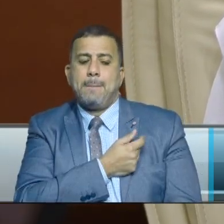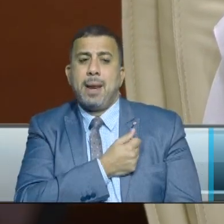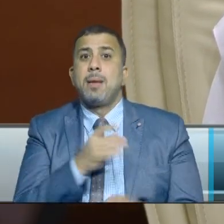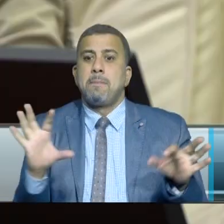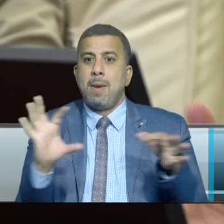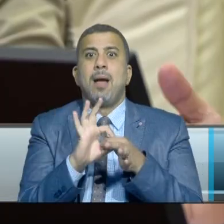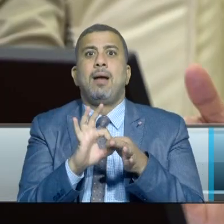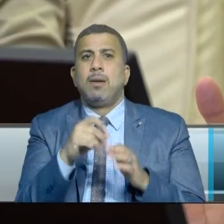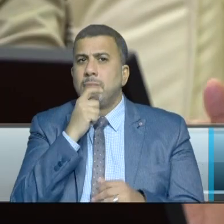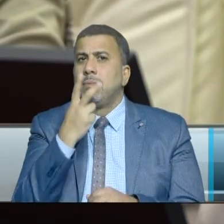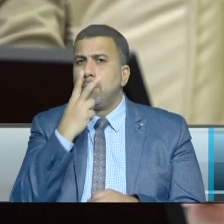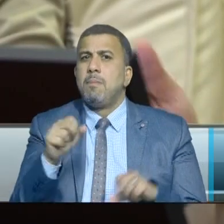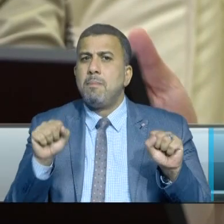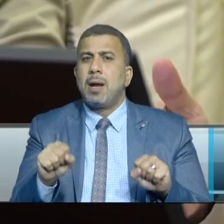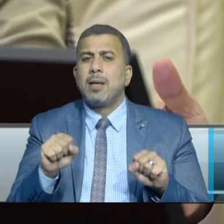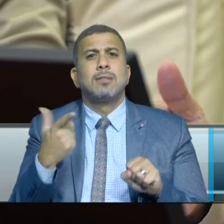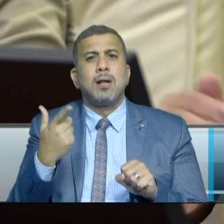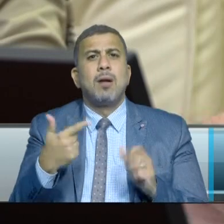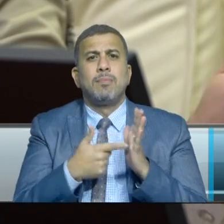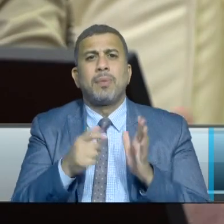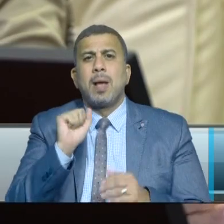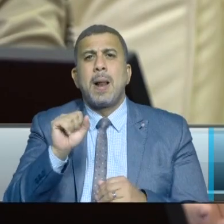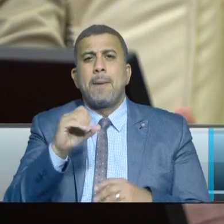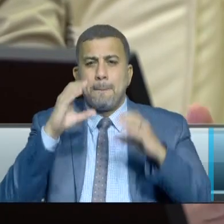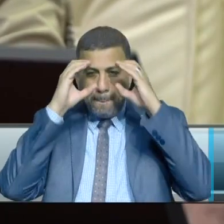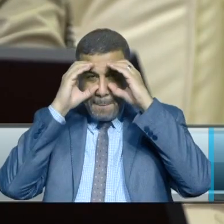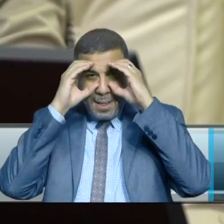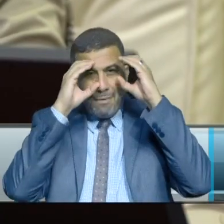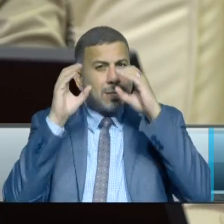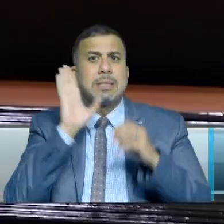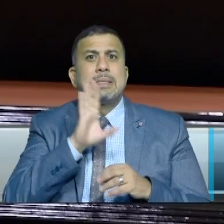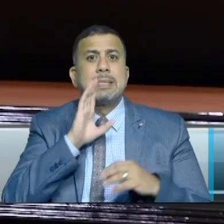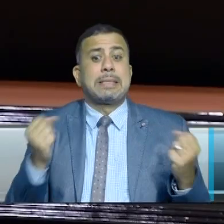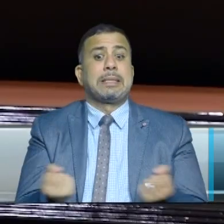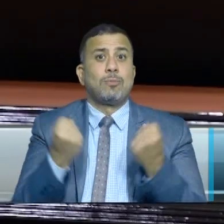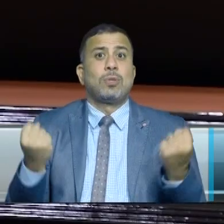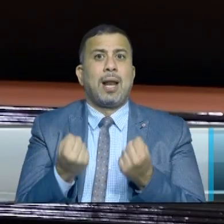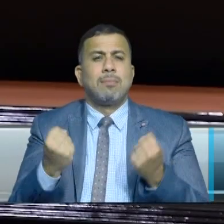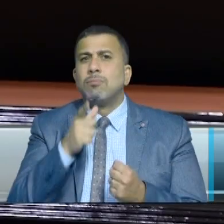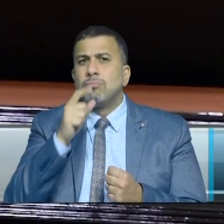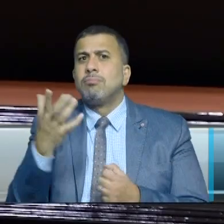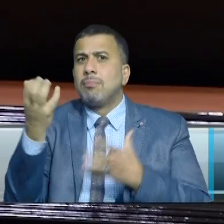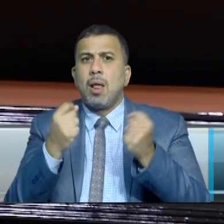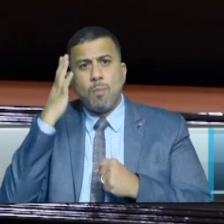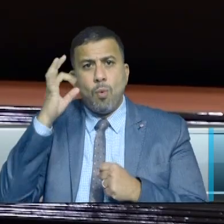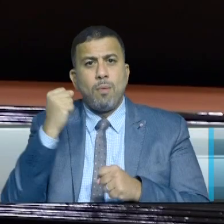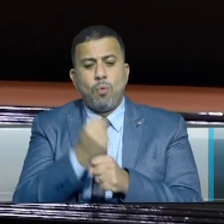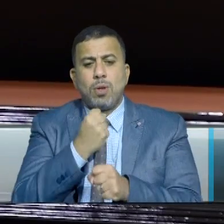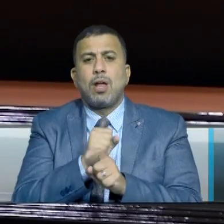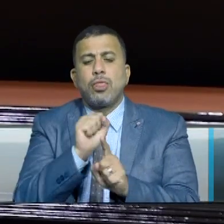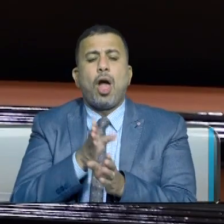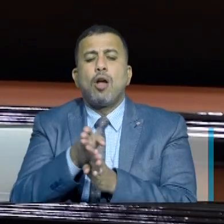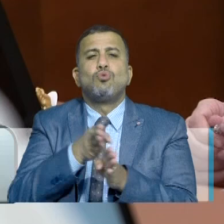كما اطلع المجلس على توظيف الاكاديميه للميتا فيرس في التدريب والتعليم واليه استقطاب المواهب في الوظائف